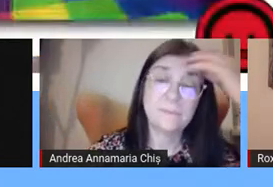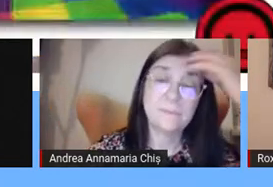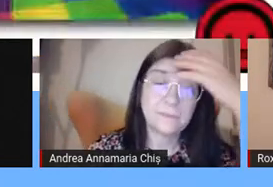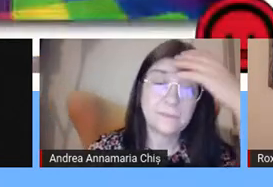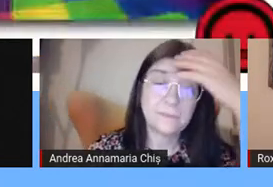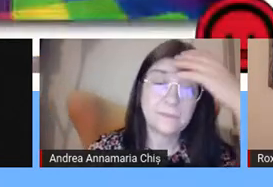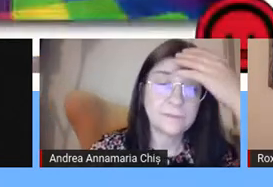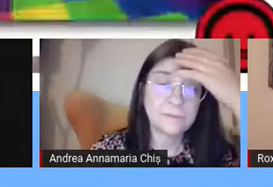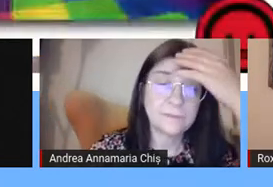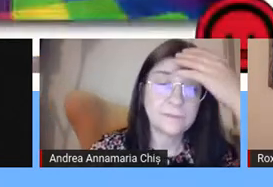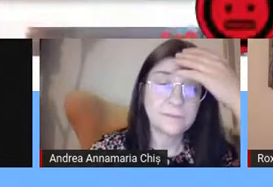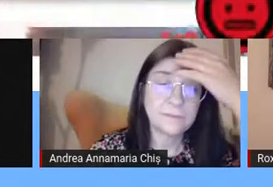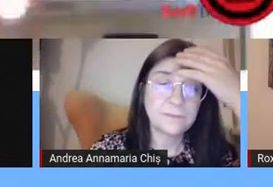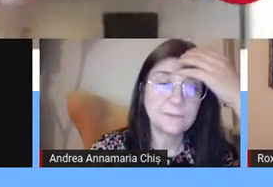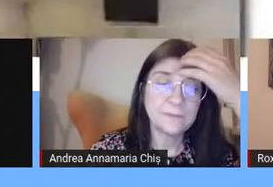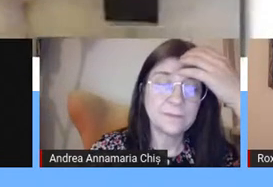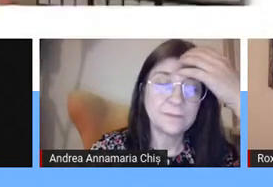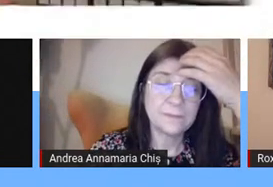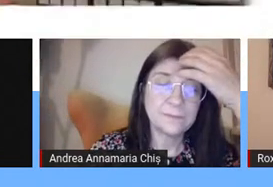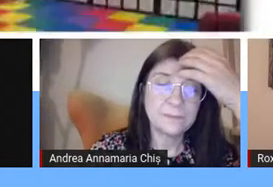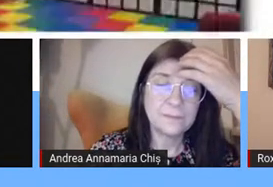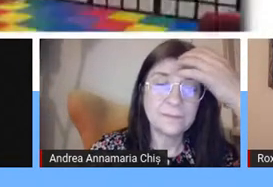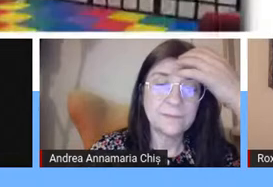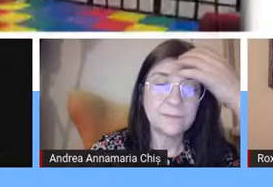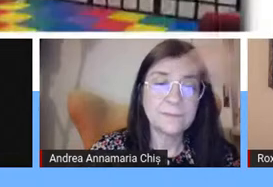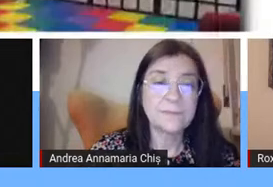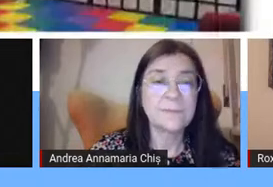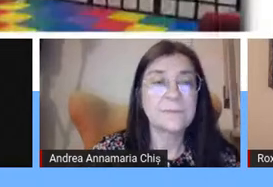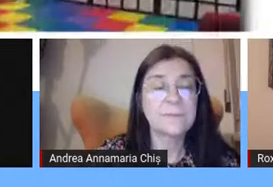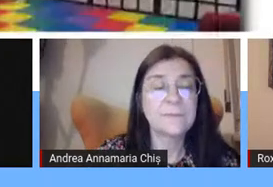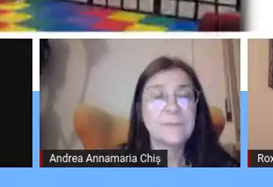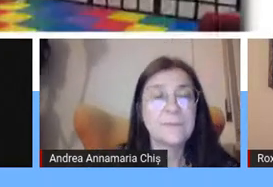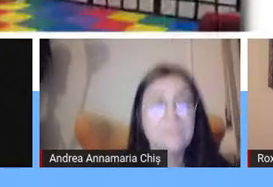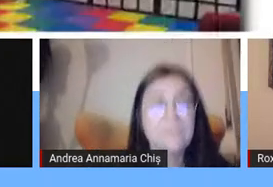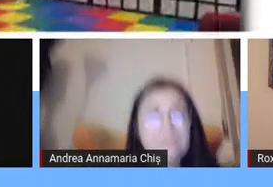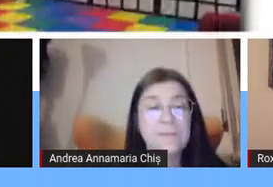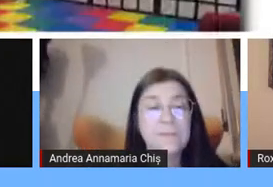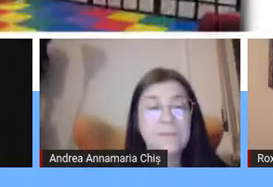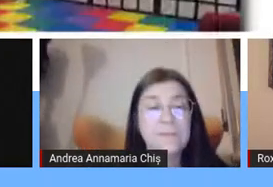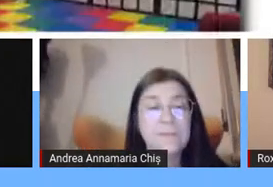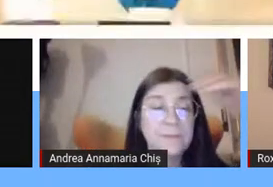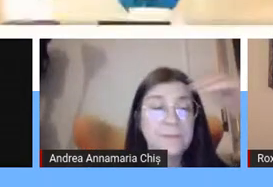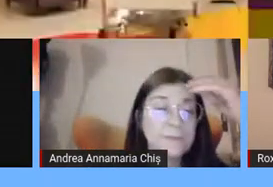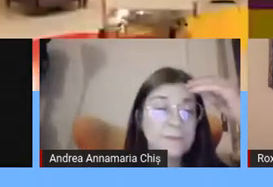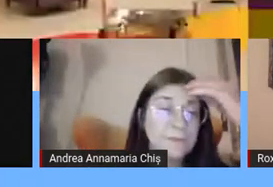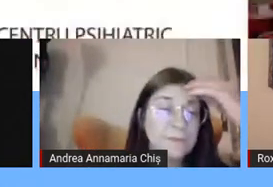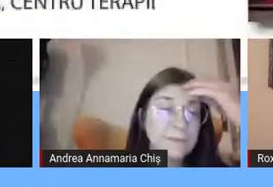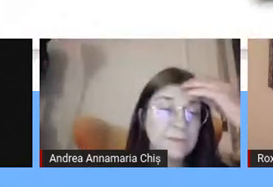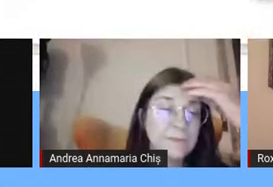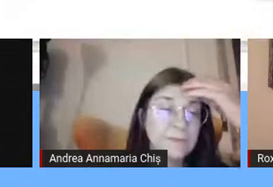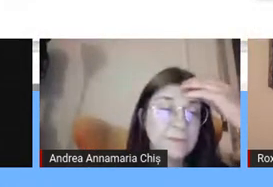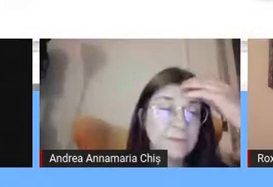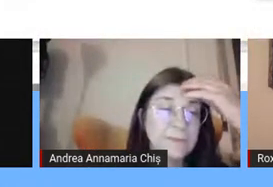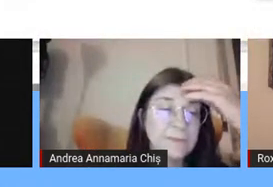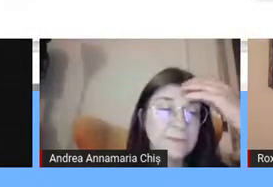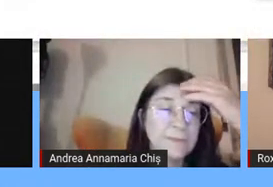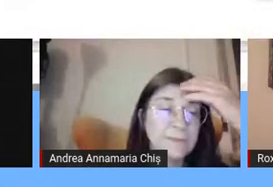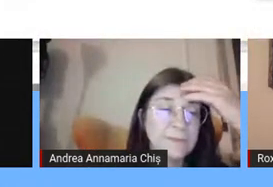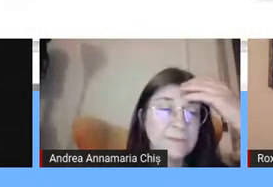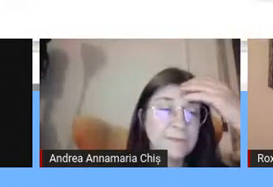chiar mai departe, aici avem în imagini mai jos, spital de psihiatrie, spital de copii,